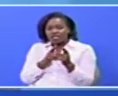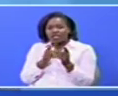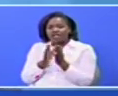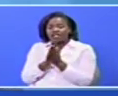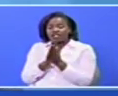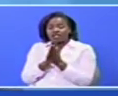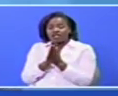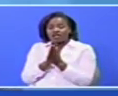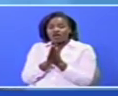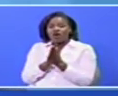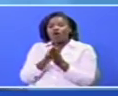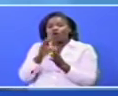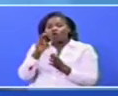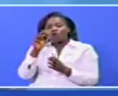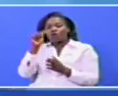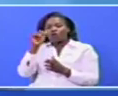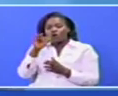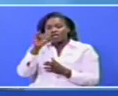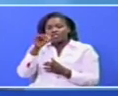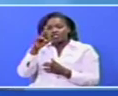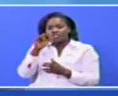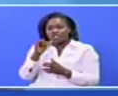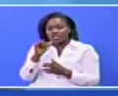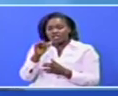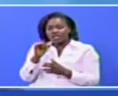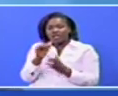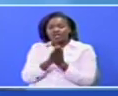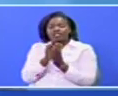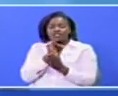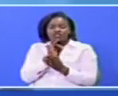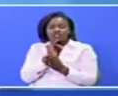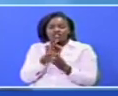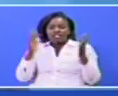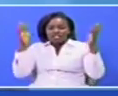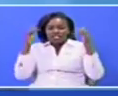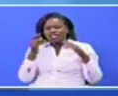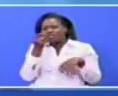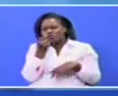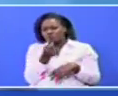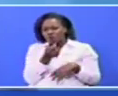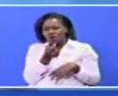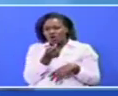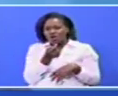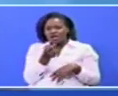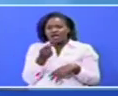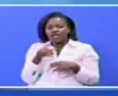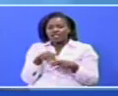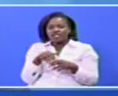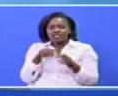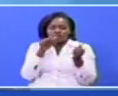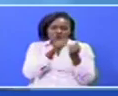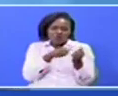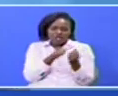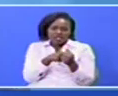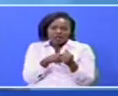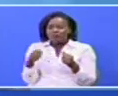Jia na Isiolo, kuna sehemu chache ambazo bado hazijapata mvua nyingi vile. Hali kadhalika sehemu za pwani bado hazijapata